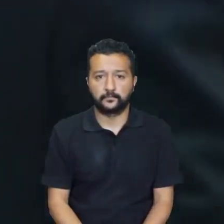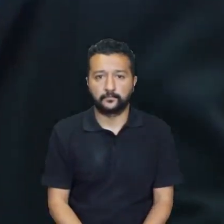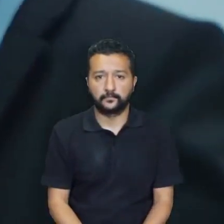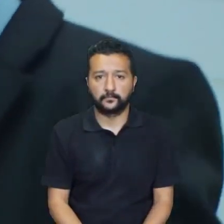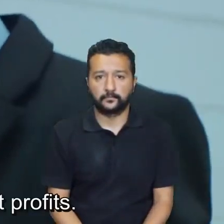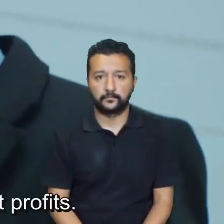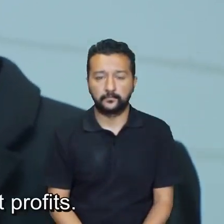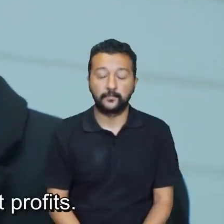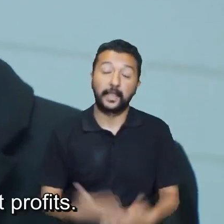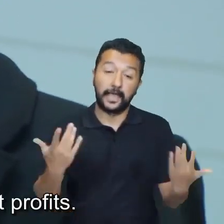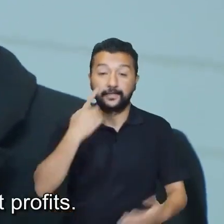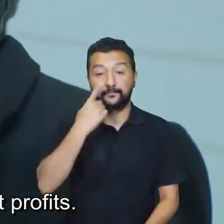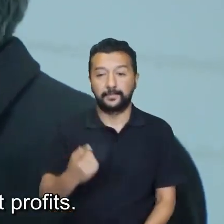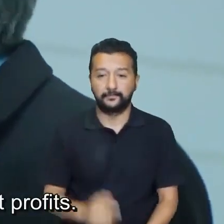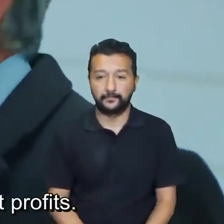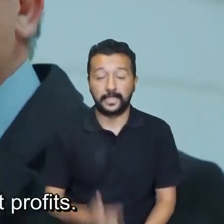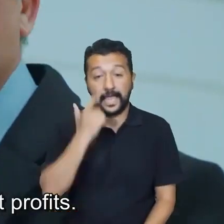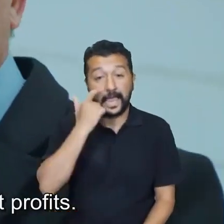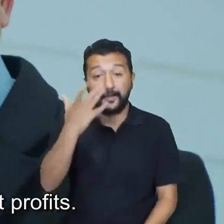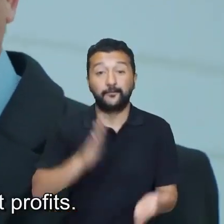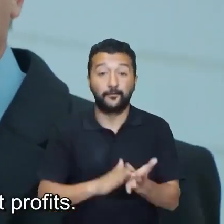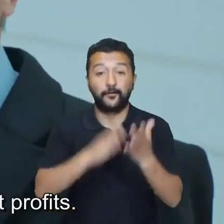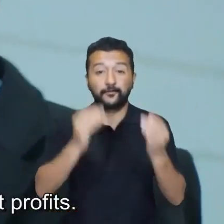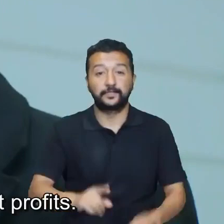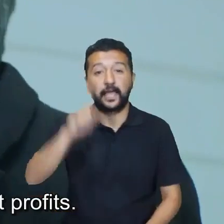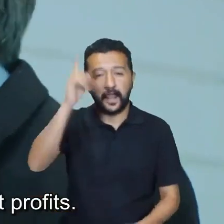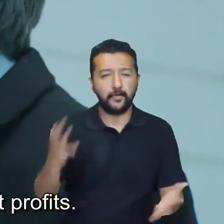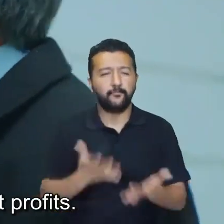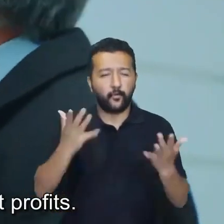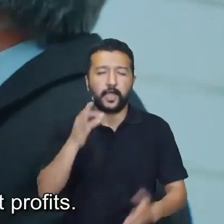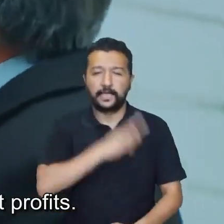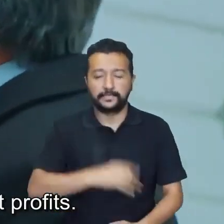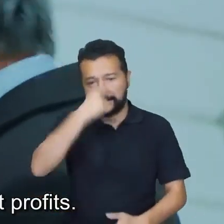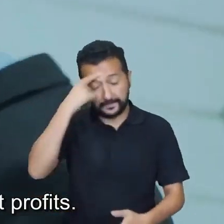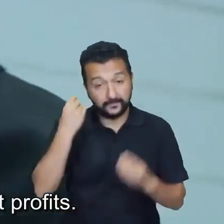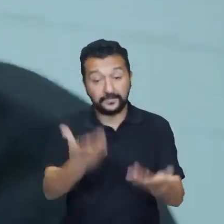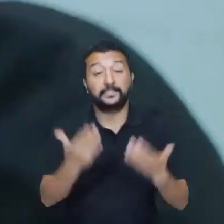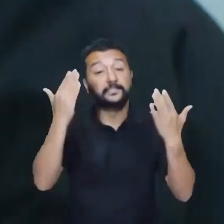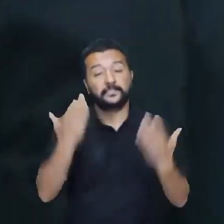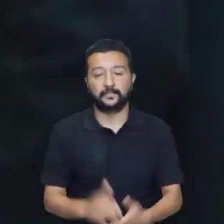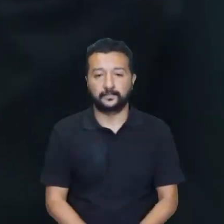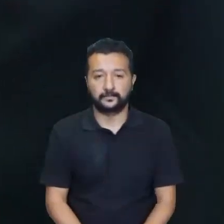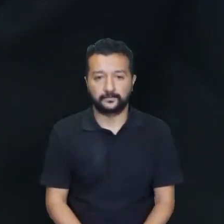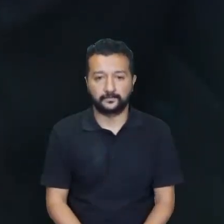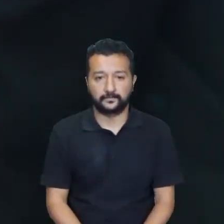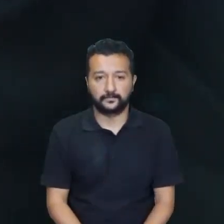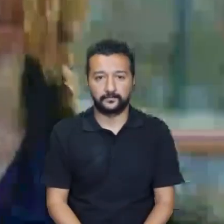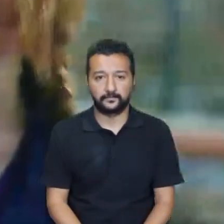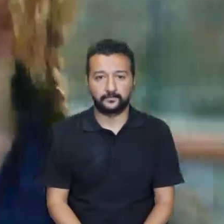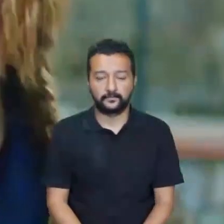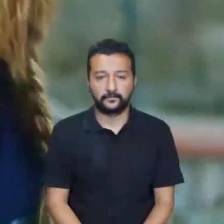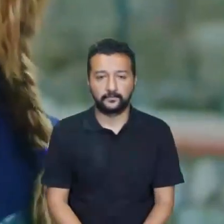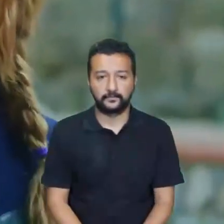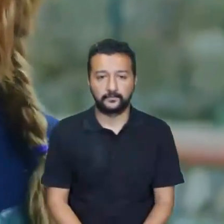bezlerle bekliyor. Hadi bakalım. Hayırlı uğurlu olsun. Allah bol kazançlar nasip etsin inşallah. Münir anahtarları takıp